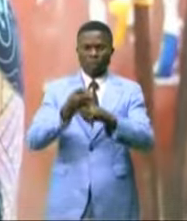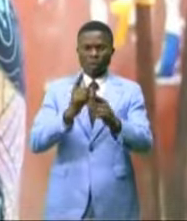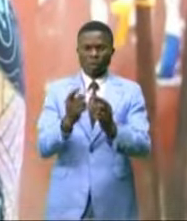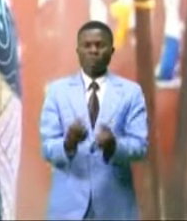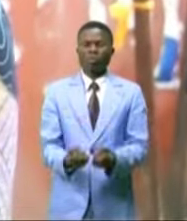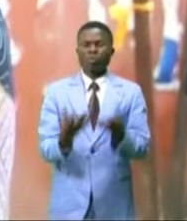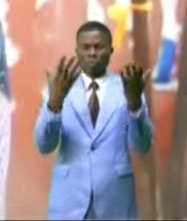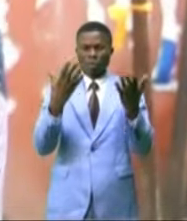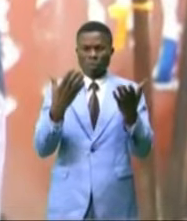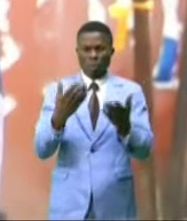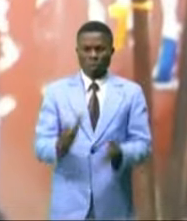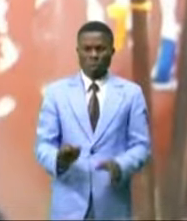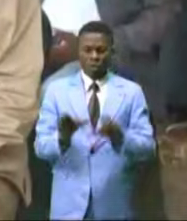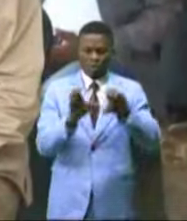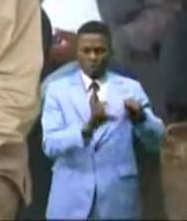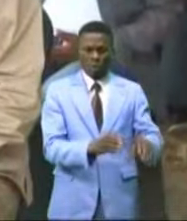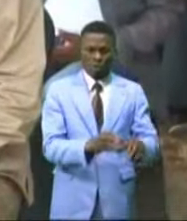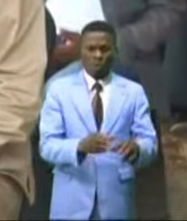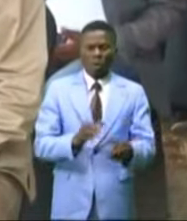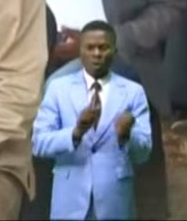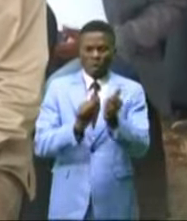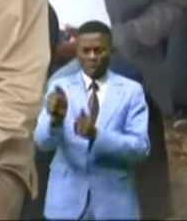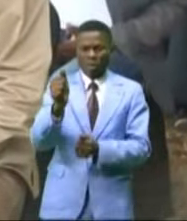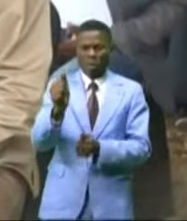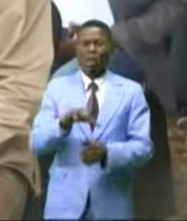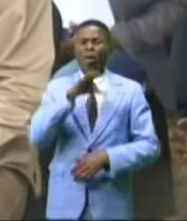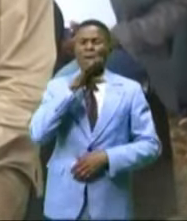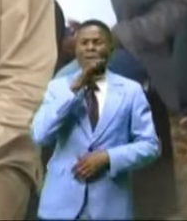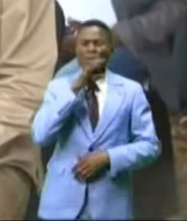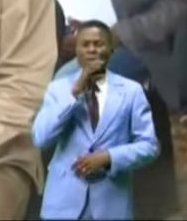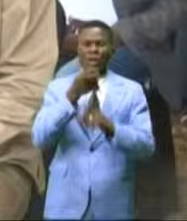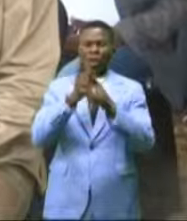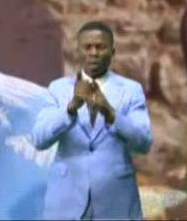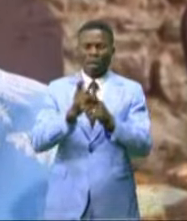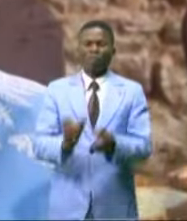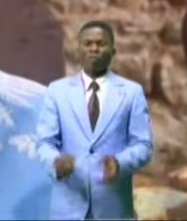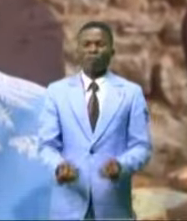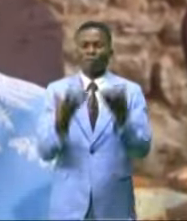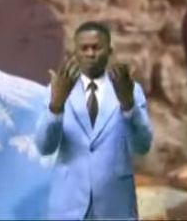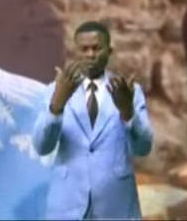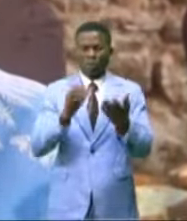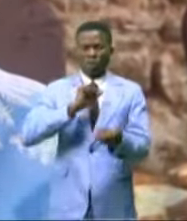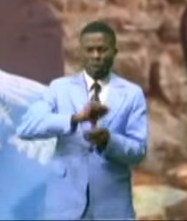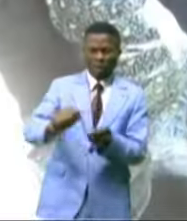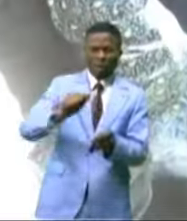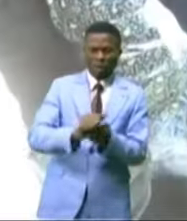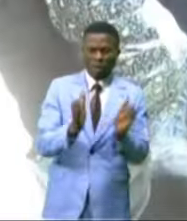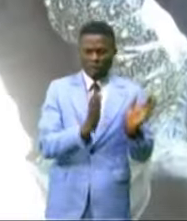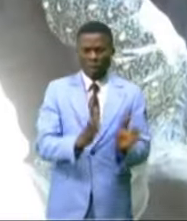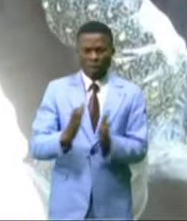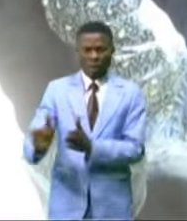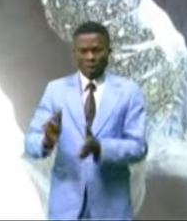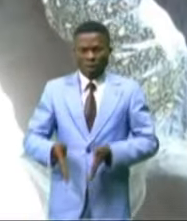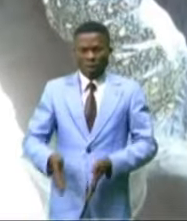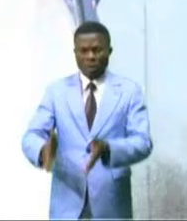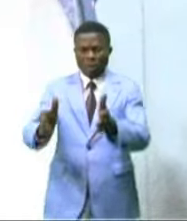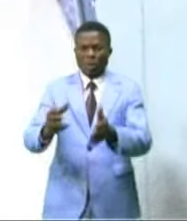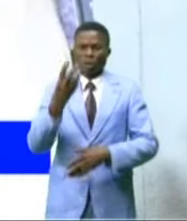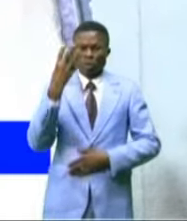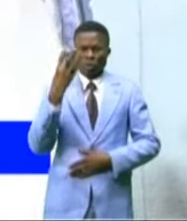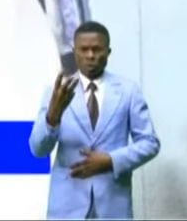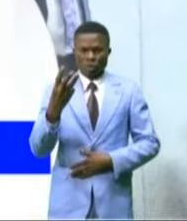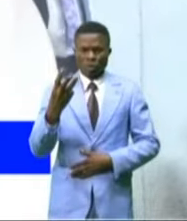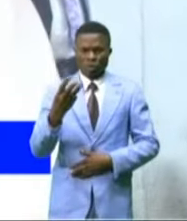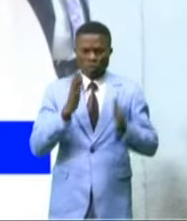pose de la couche de roulement en pavé de pierres volcaniques taillé aménagement de trois cuisars modernes